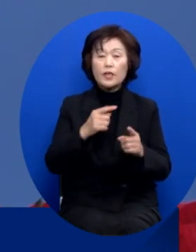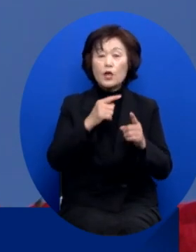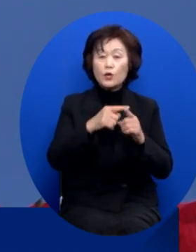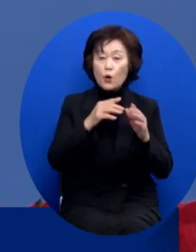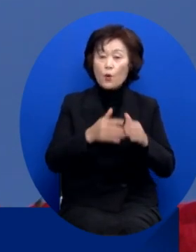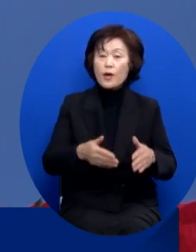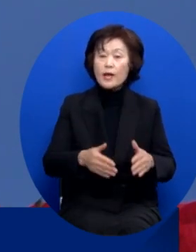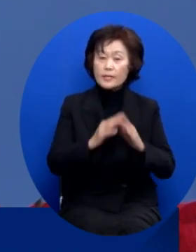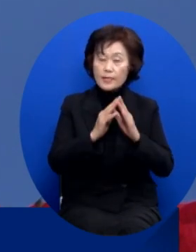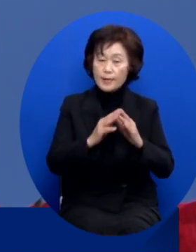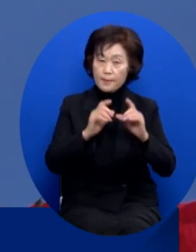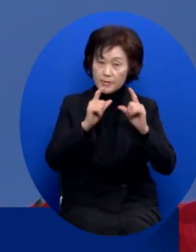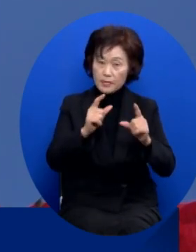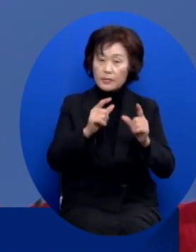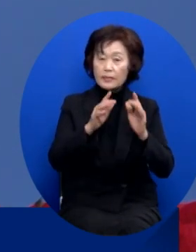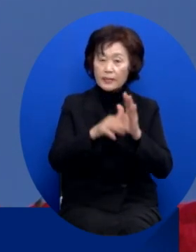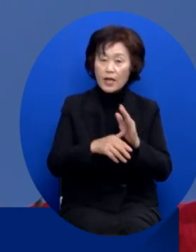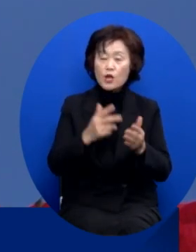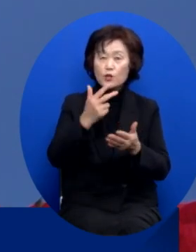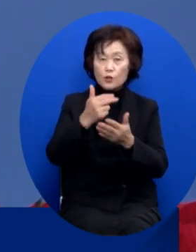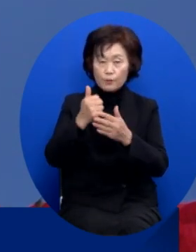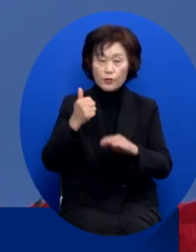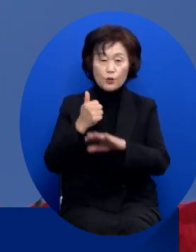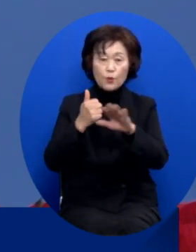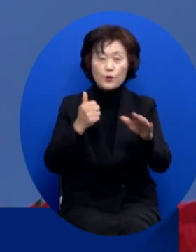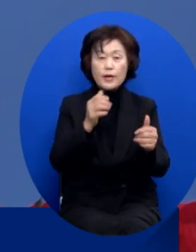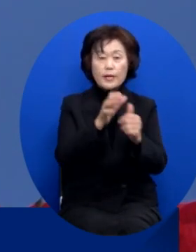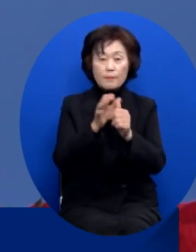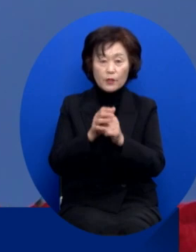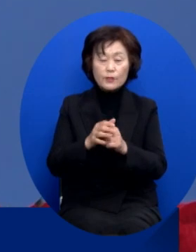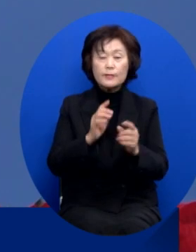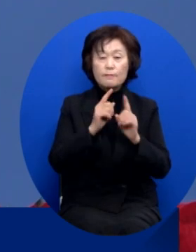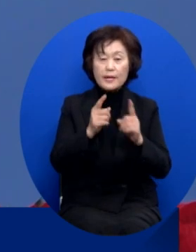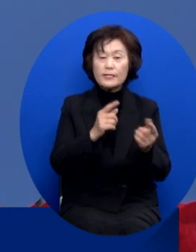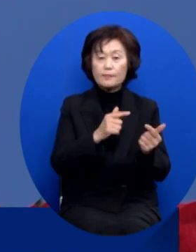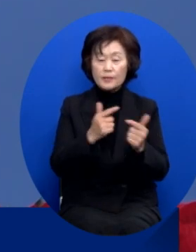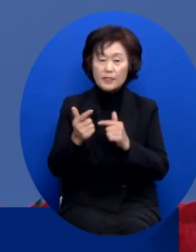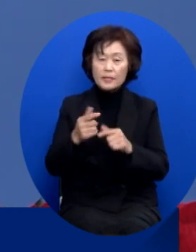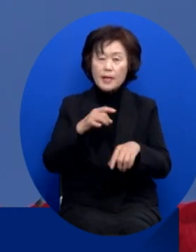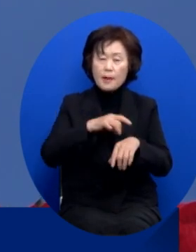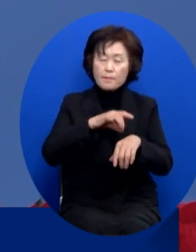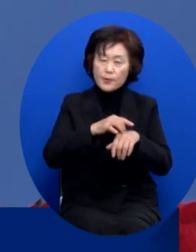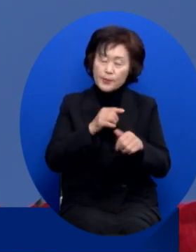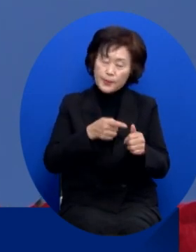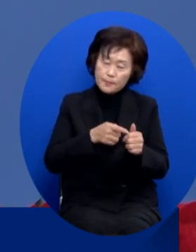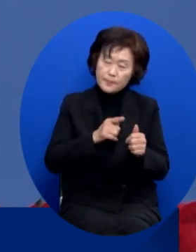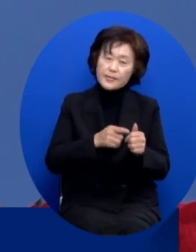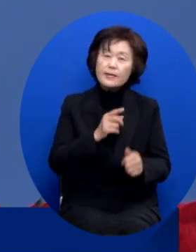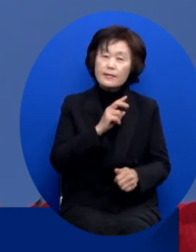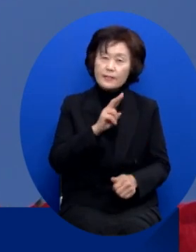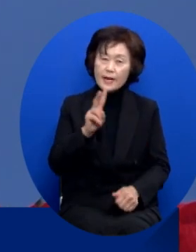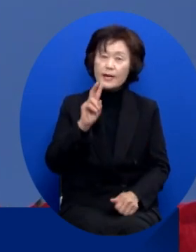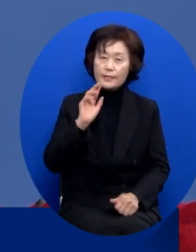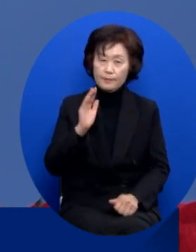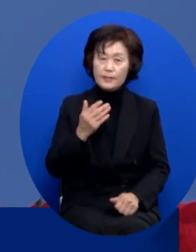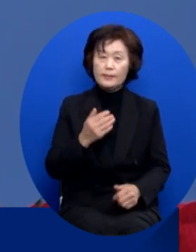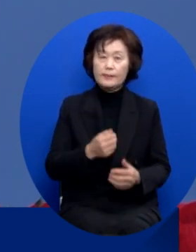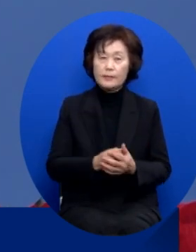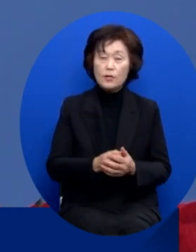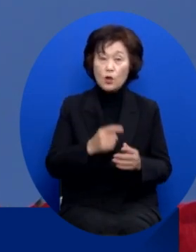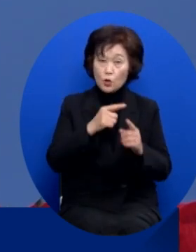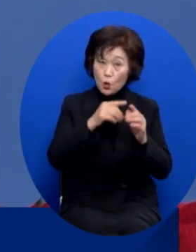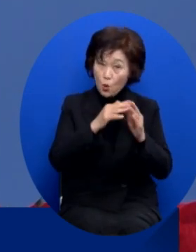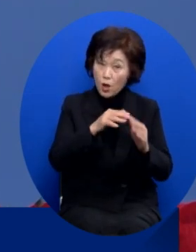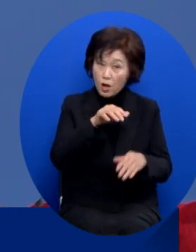하시면서 주님께서 우리에게 주신 이 말씀이 우리 뼛속에 새겨져야 합니다.